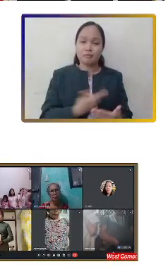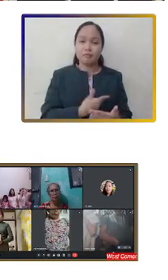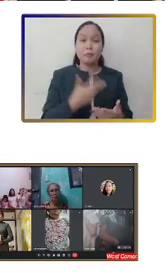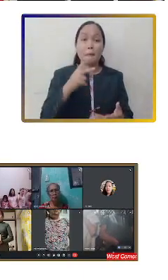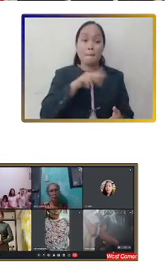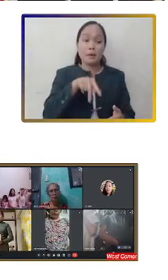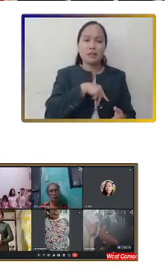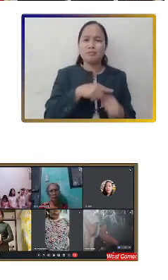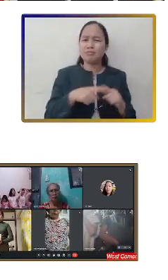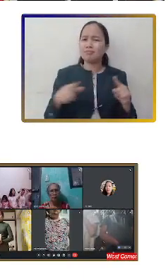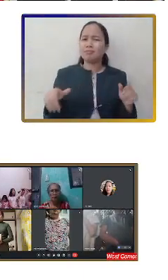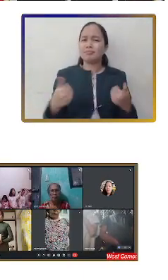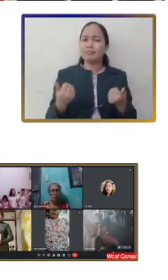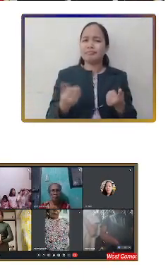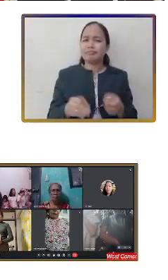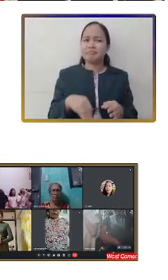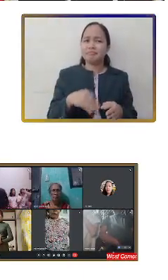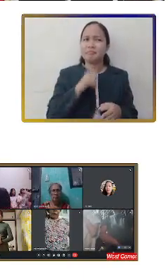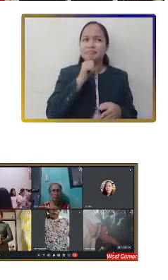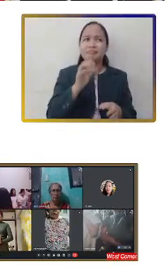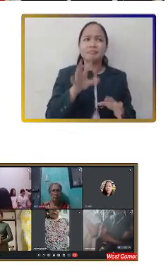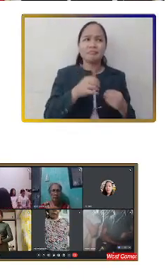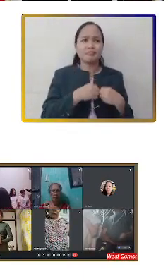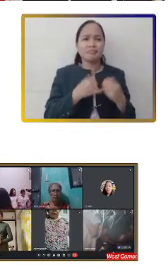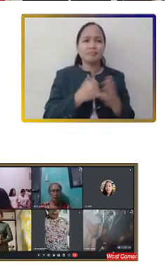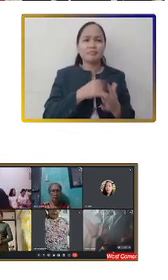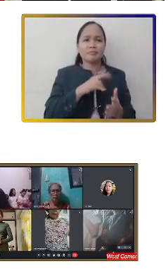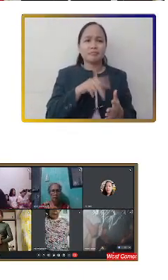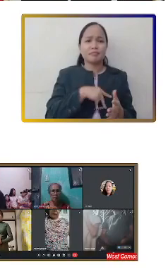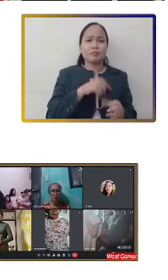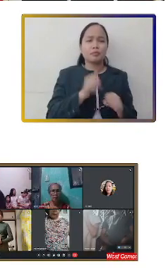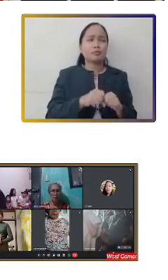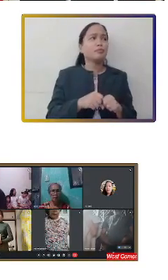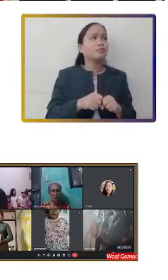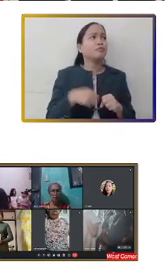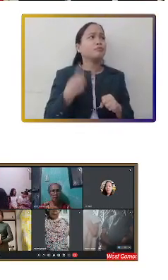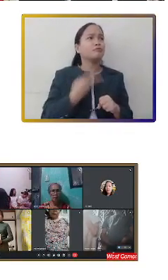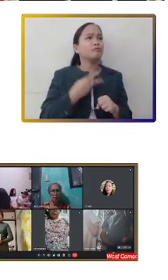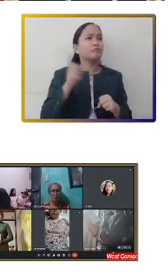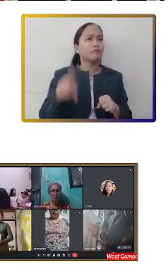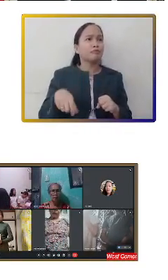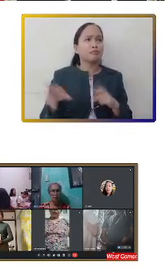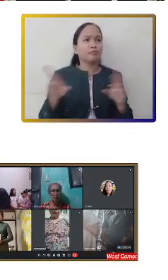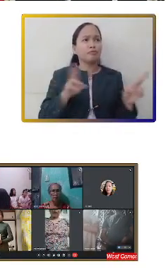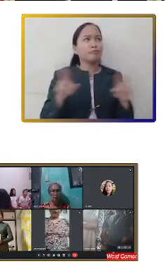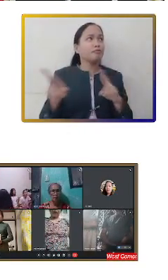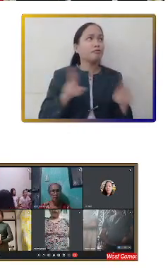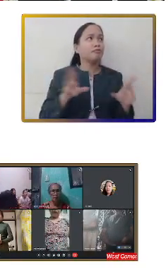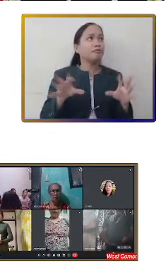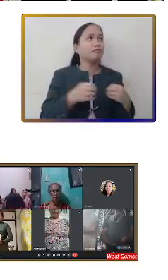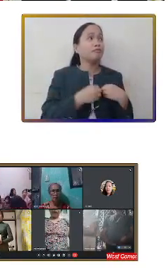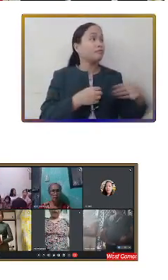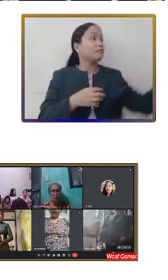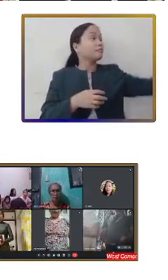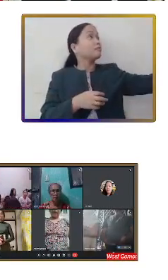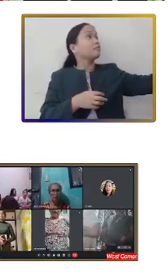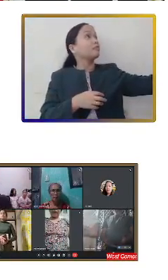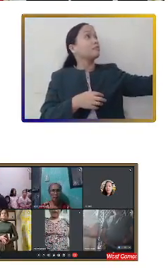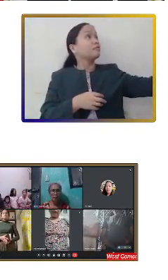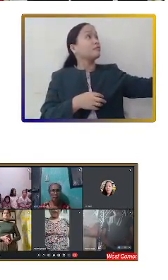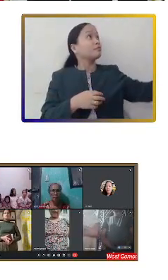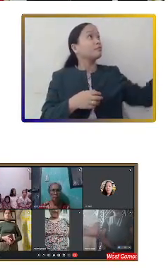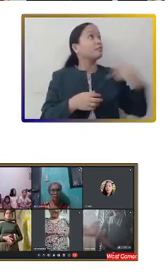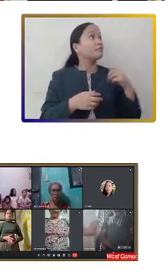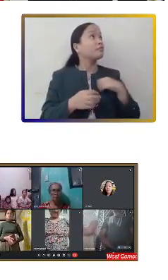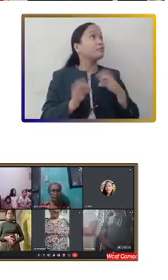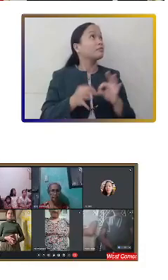ng personal. We should always be ready to accept the Word of God personal. Maganda nga mga kapatid, yan dapat po every